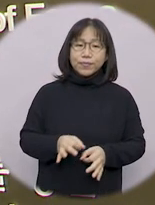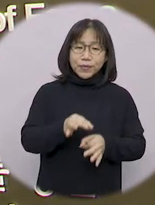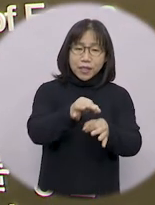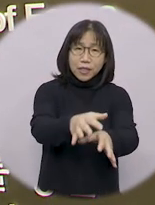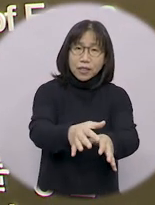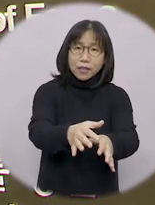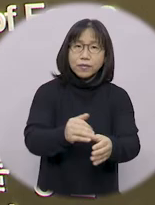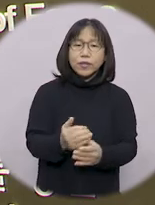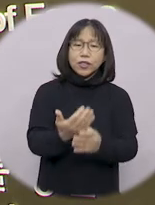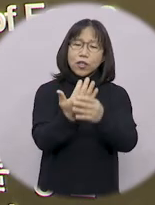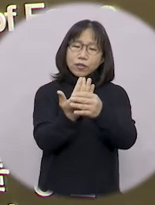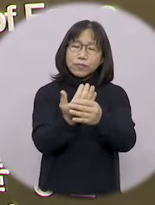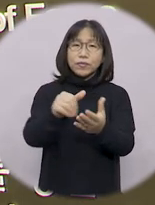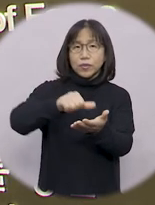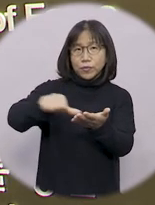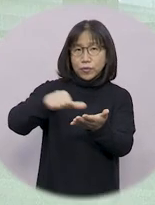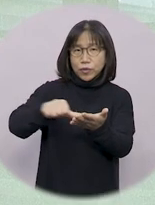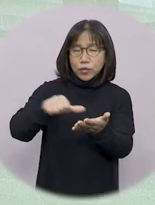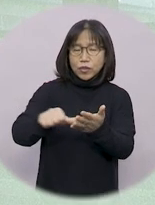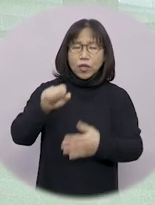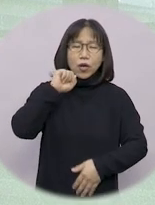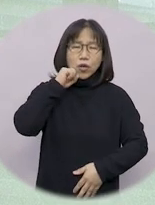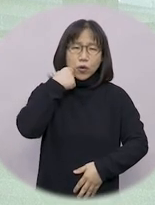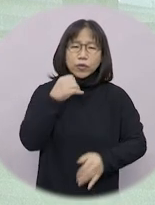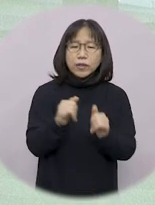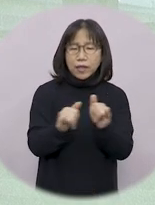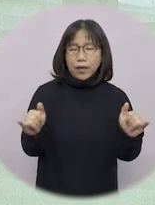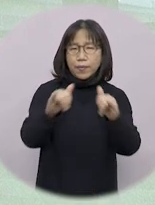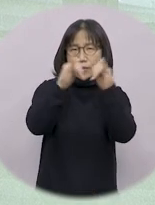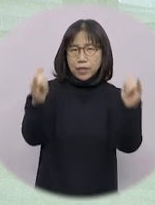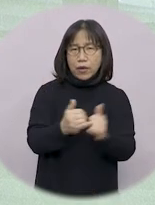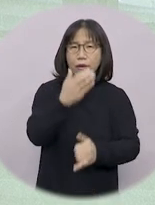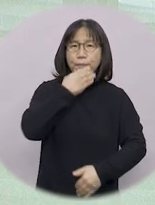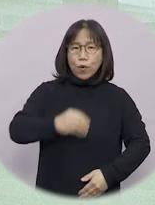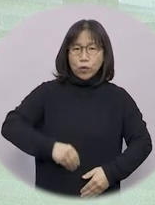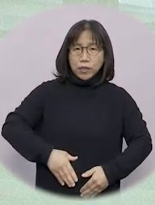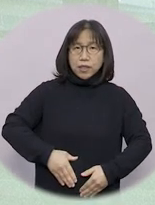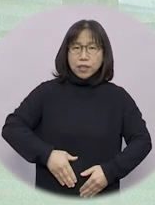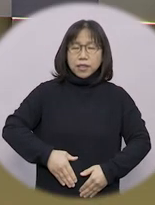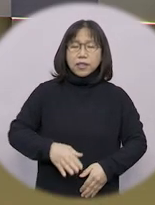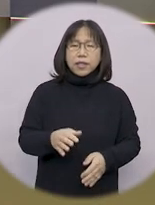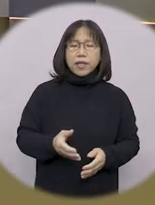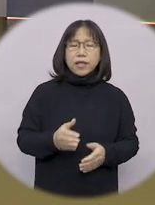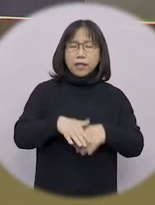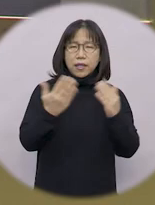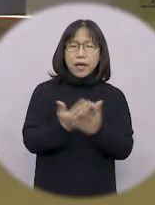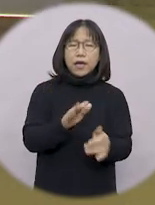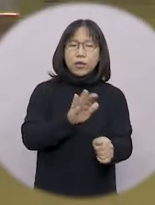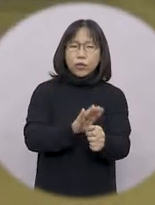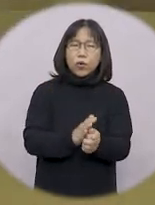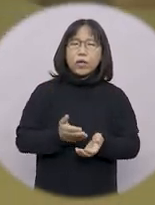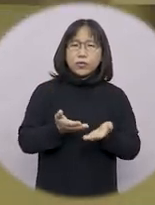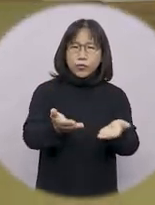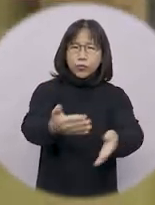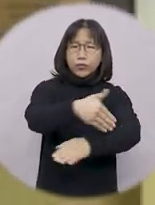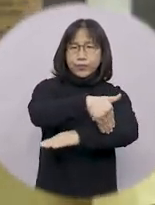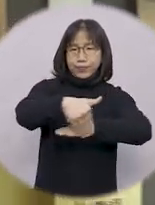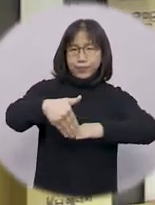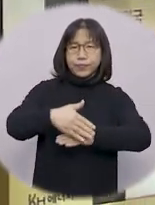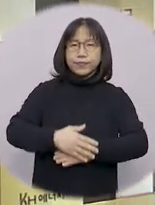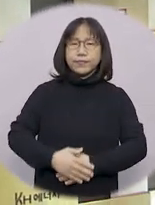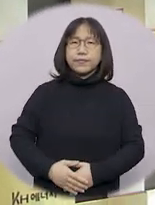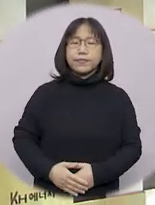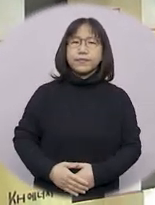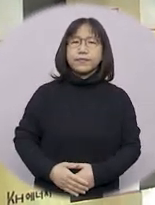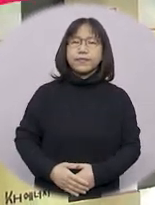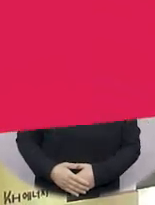기탁된 성금과 성품은 지역 내 취약계층과 사회복지시설에 전달되며 생계비 민 의료비를 위해 쓰일 예정입니다